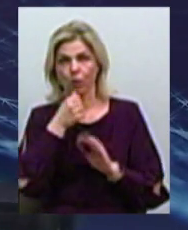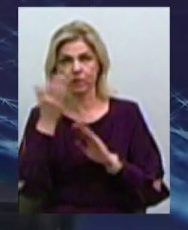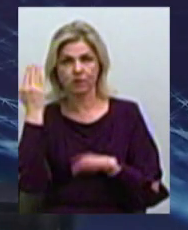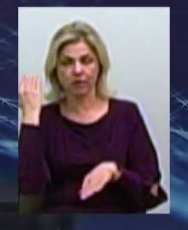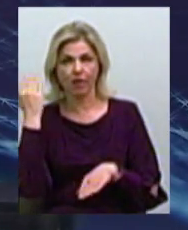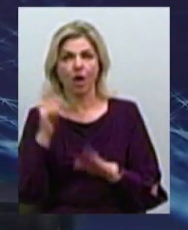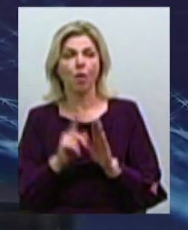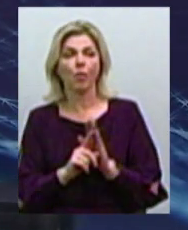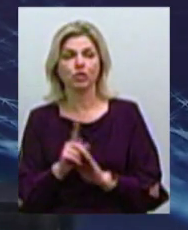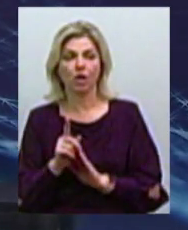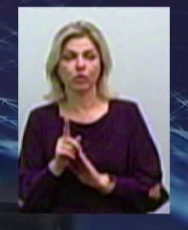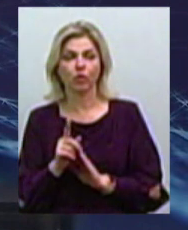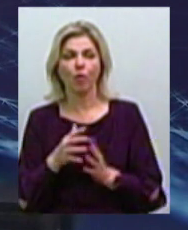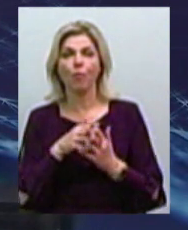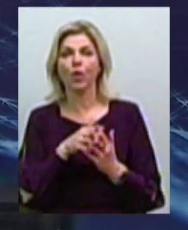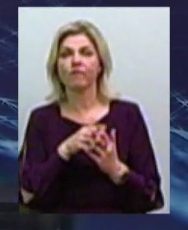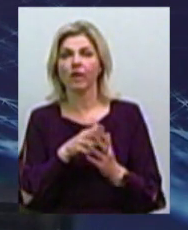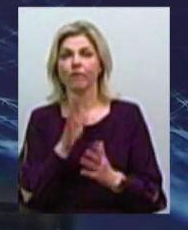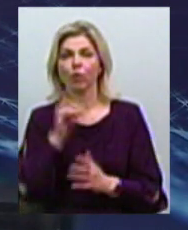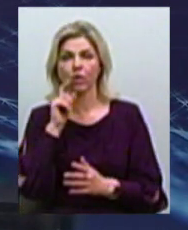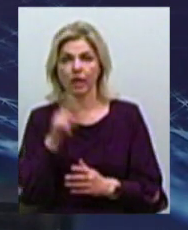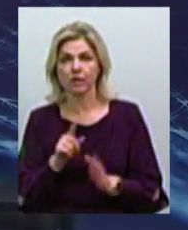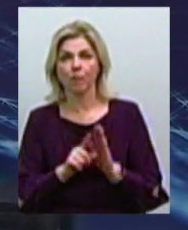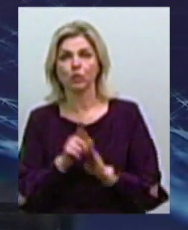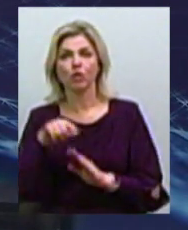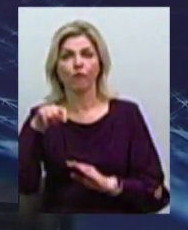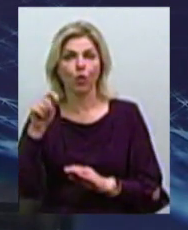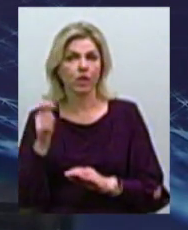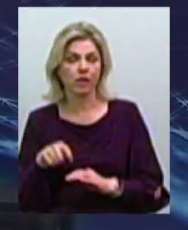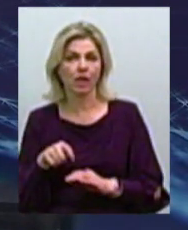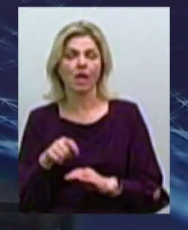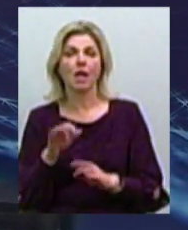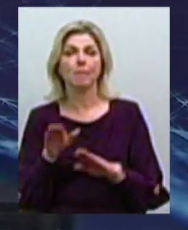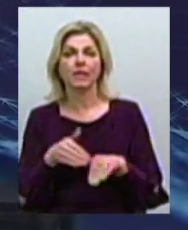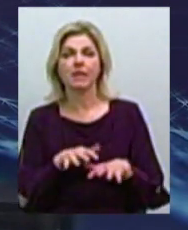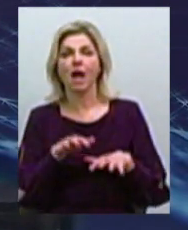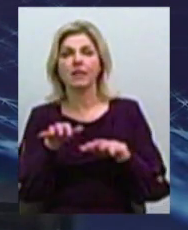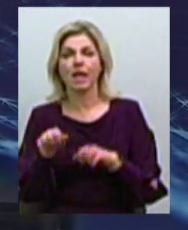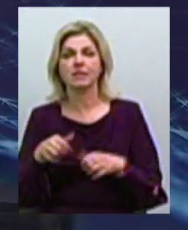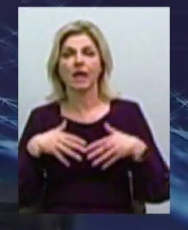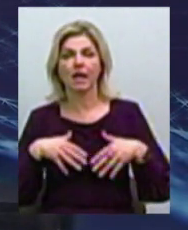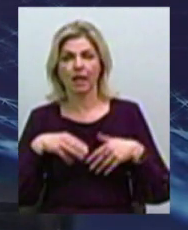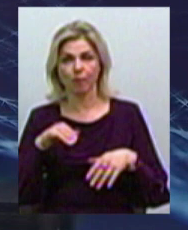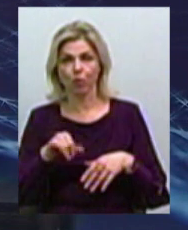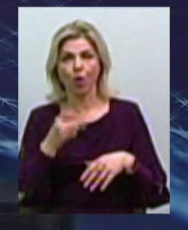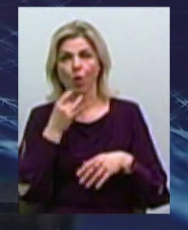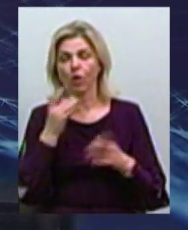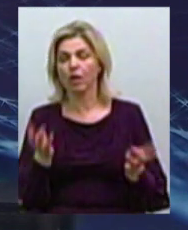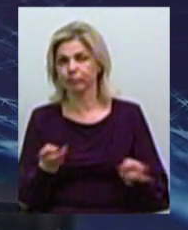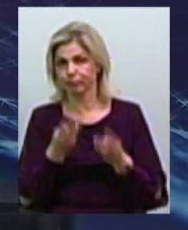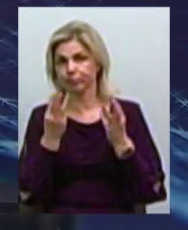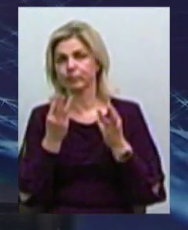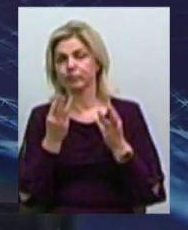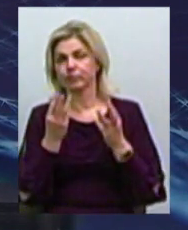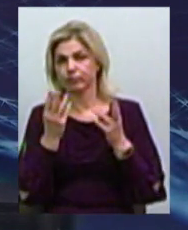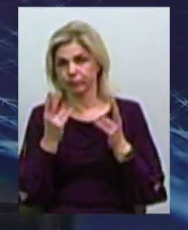власне, з початком бойових дій в Україні, з початком війни, з початком після анексії Криму, після того, як спалахнув Донбас.